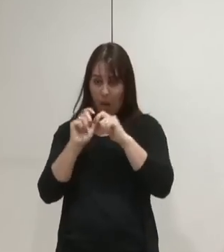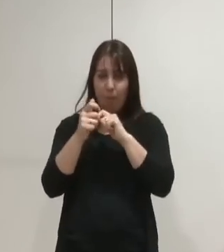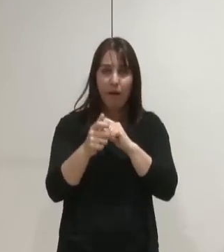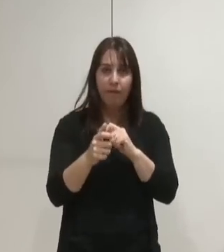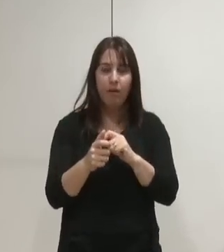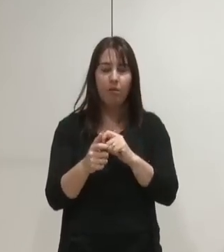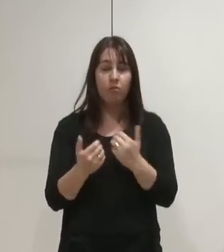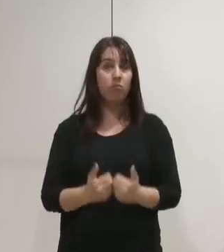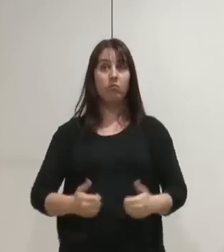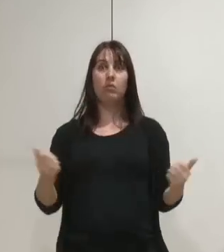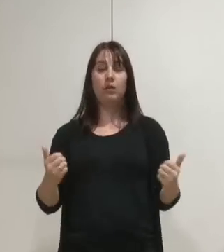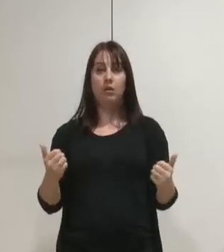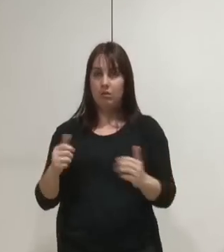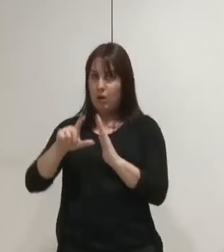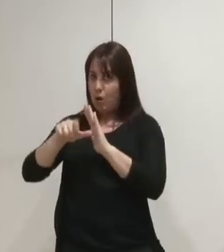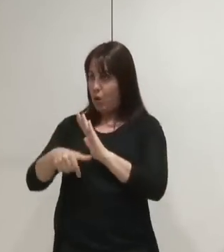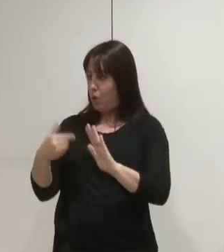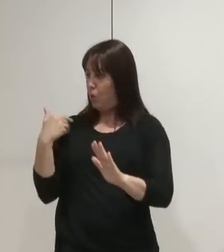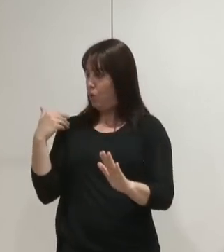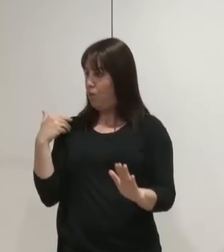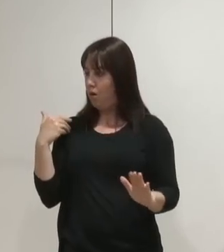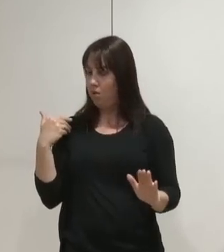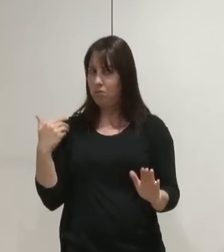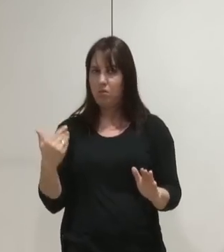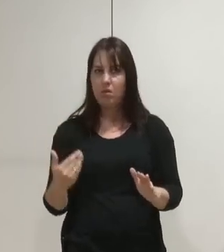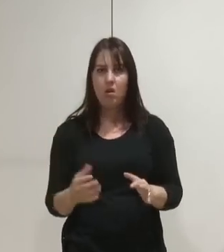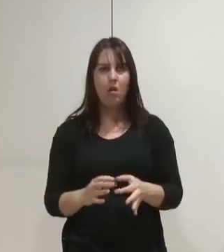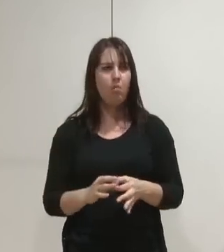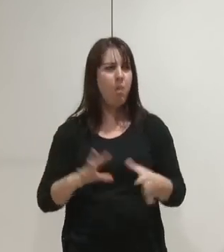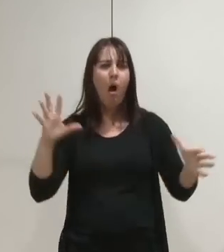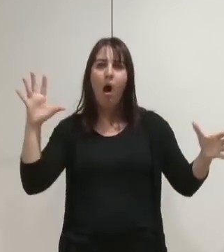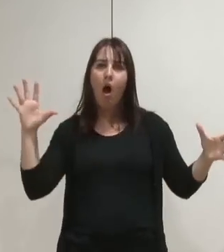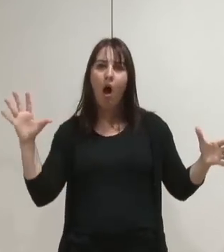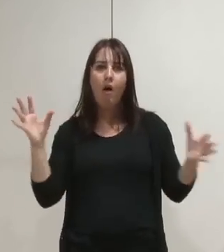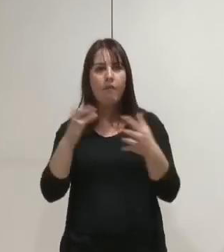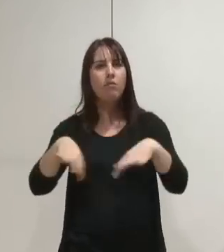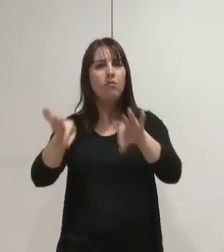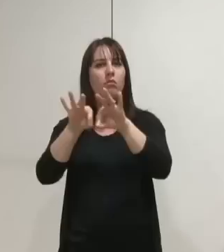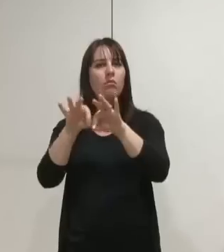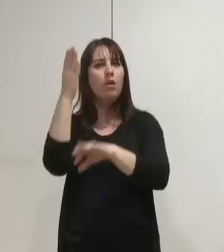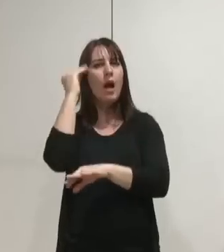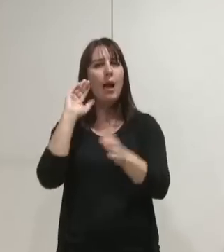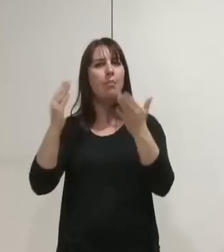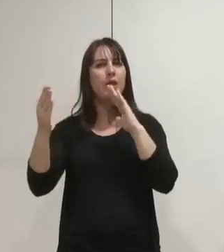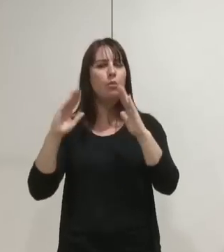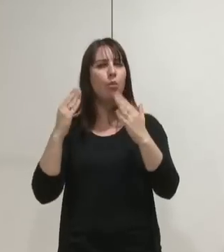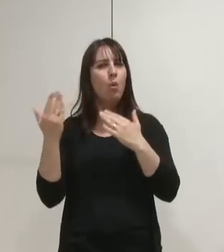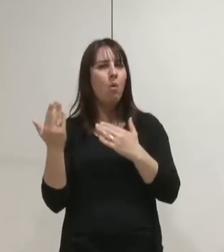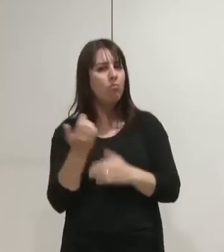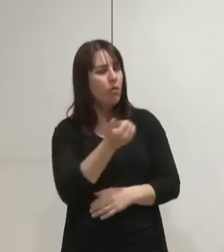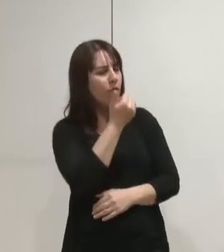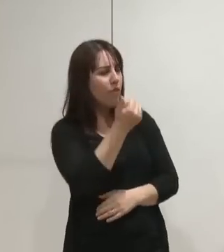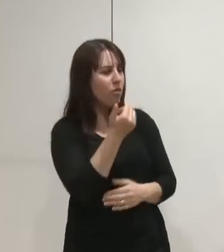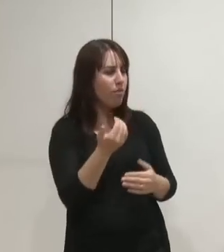de ce que vous avez dit il y a une demi-heure pour ALP expo vous faites le choix d'une